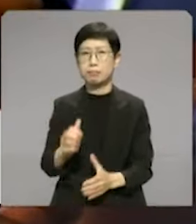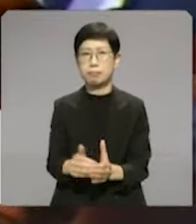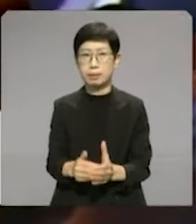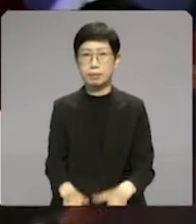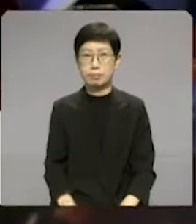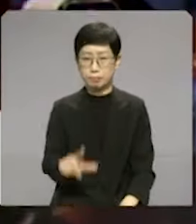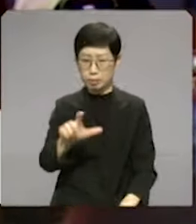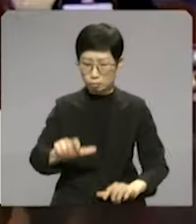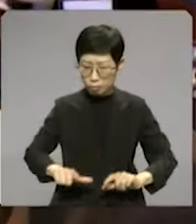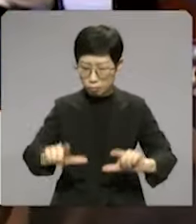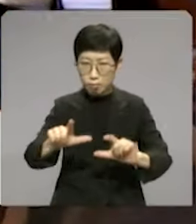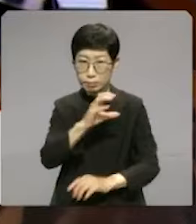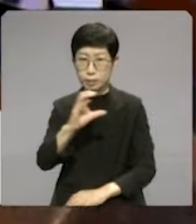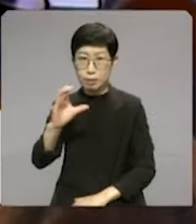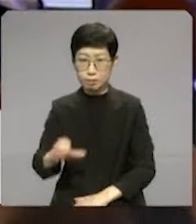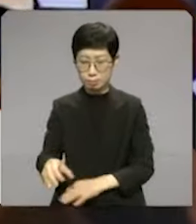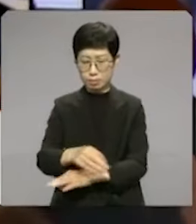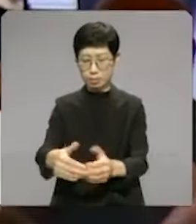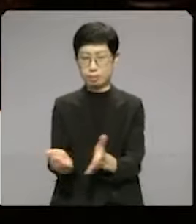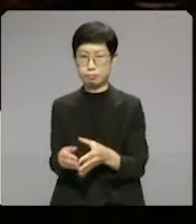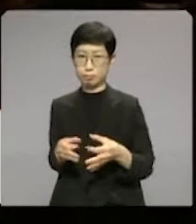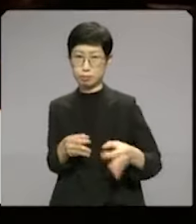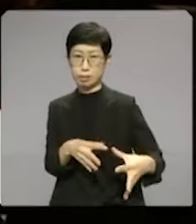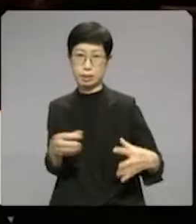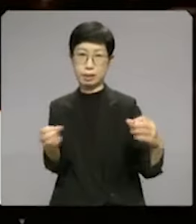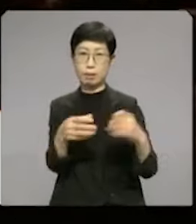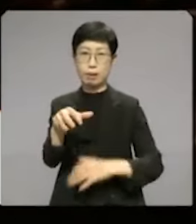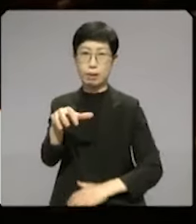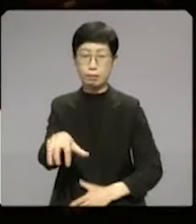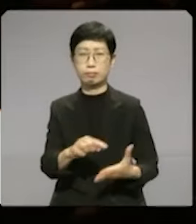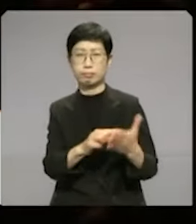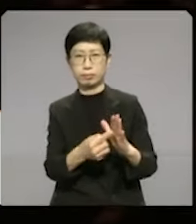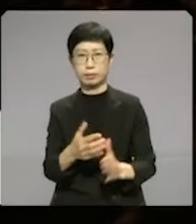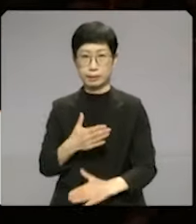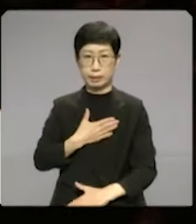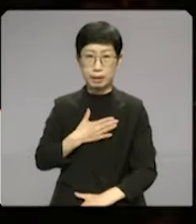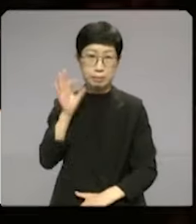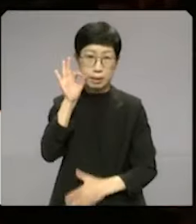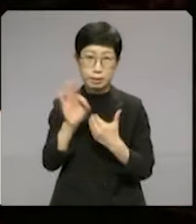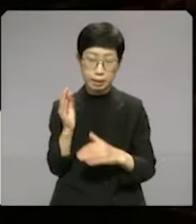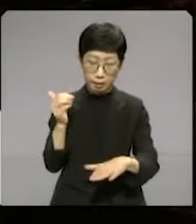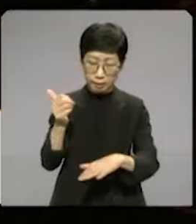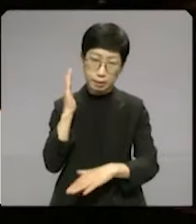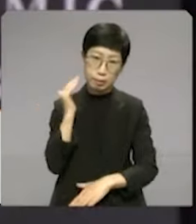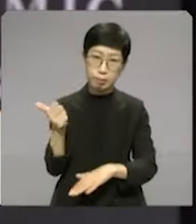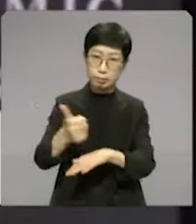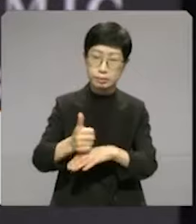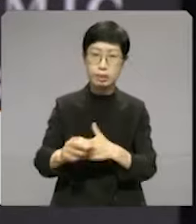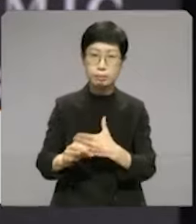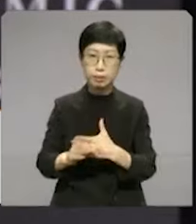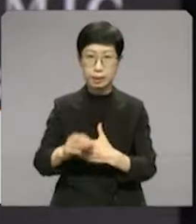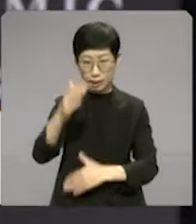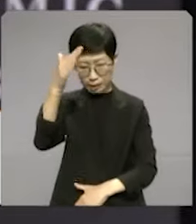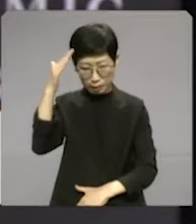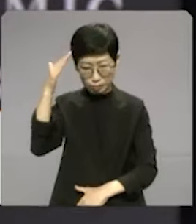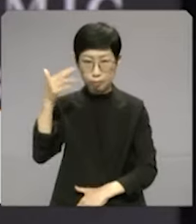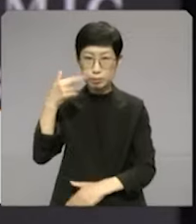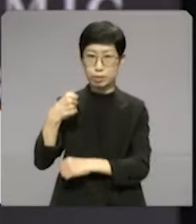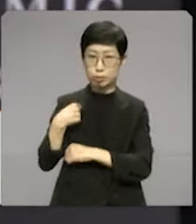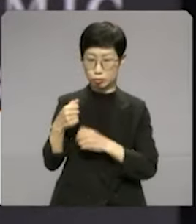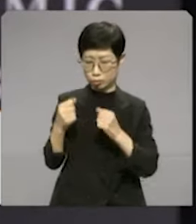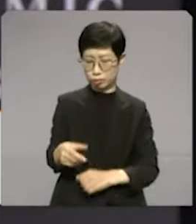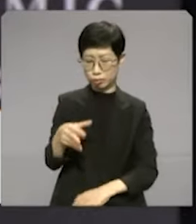시간 15일 시카고 경제클럽 주최 대담에서 자신이 재임하고 있다면 한국은 주한미군 주둔 비용으로